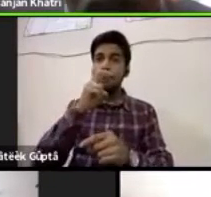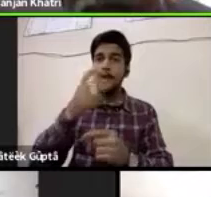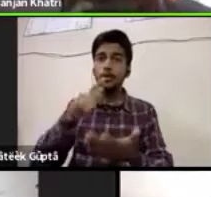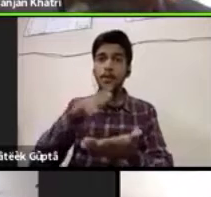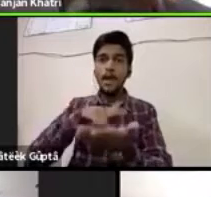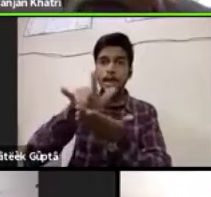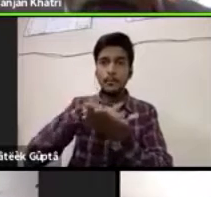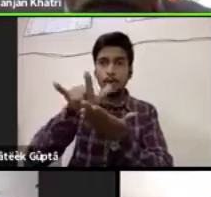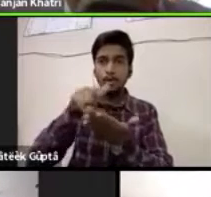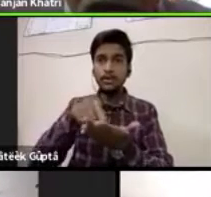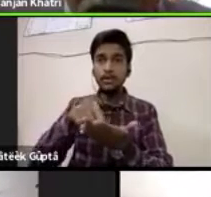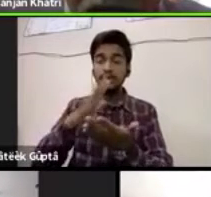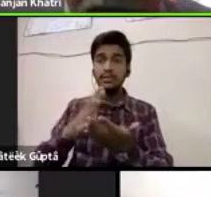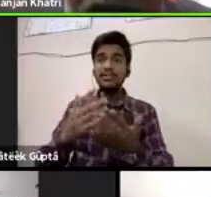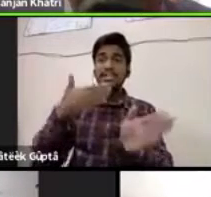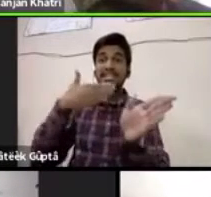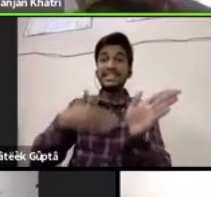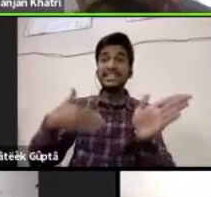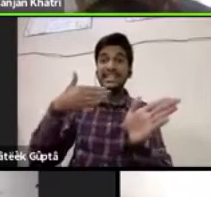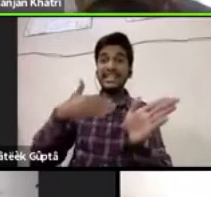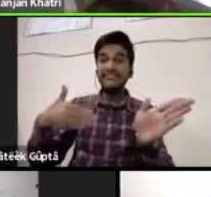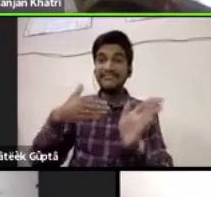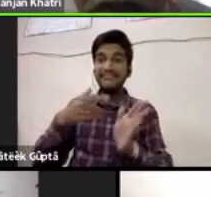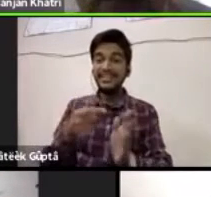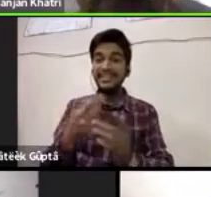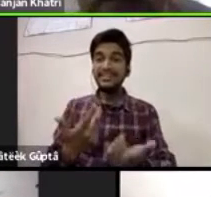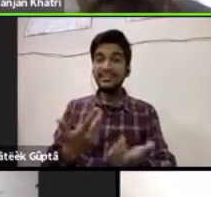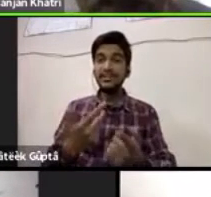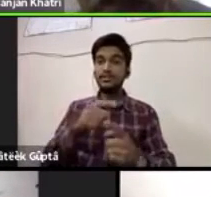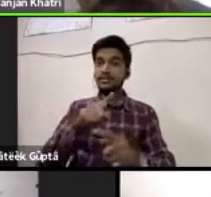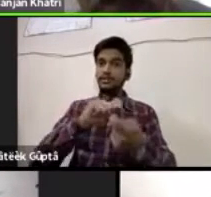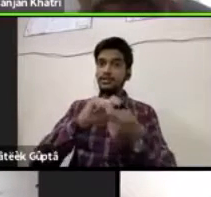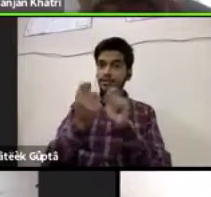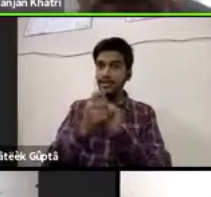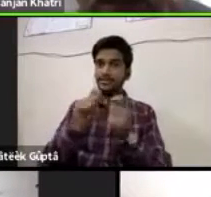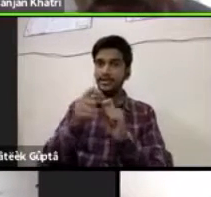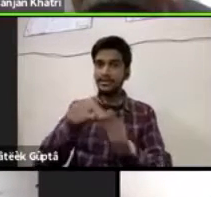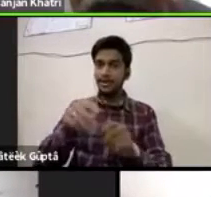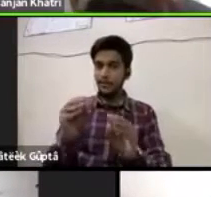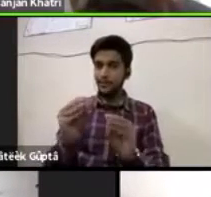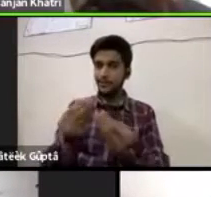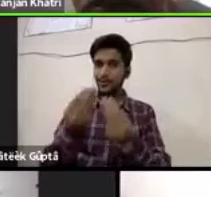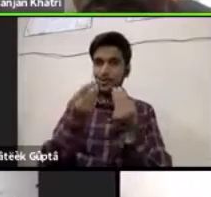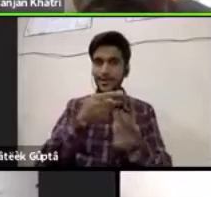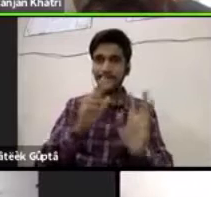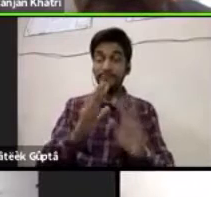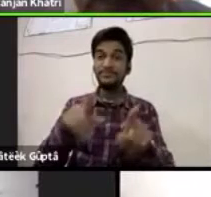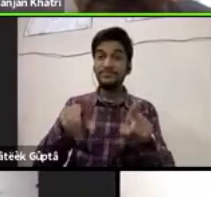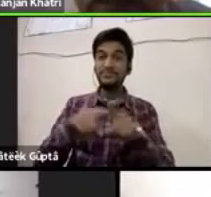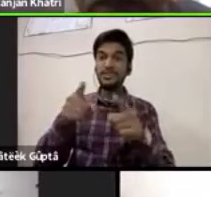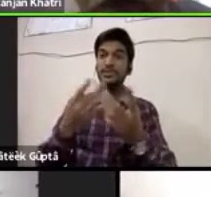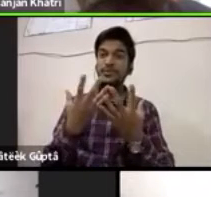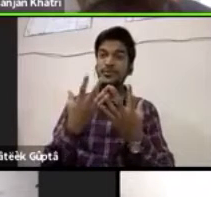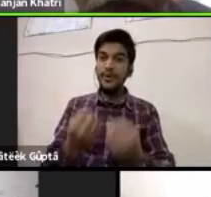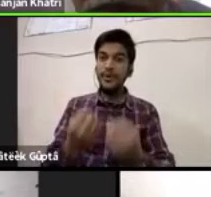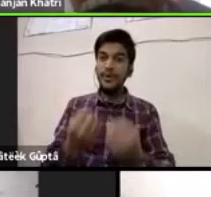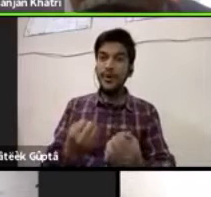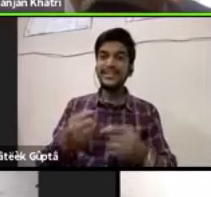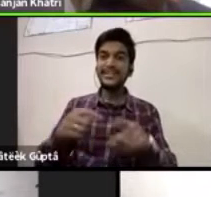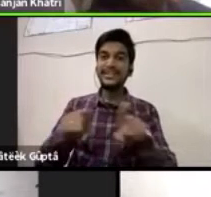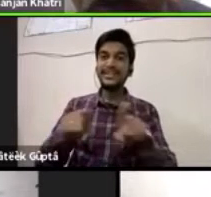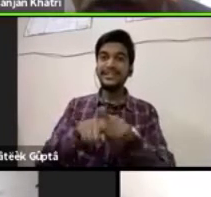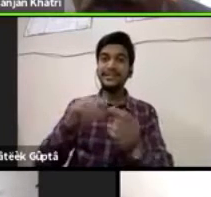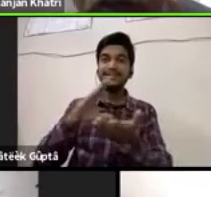है, स्टेशन में भी बदलाव आ रहा है. पर मेरी ये एक कंसर्न है कि ग्रामीण क्षेत्र में हम इस एरिया में बहुत पुअर